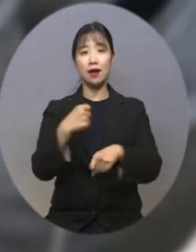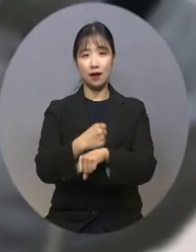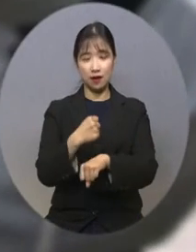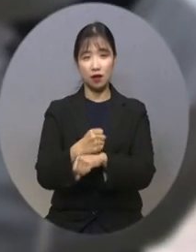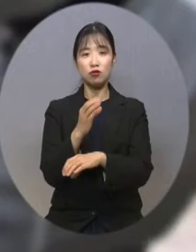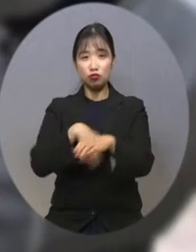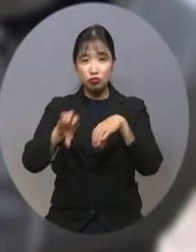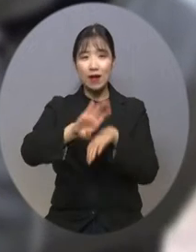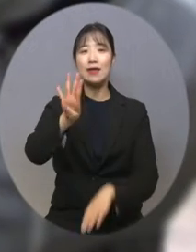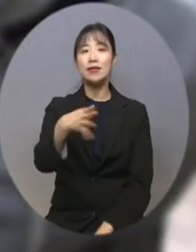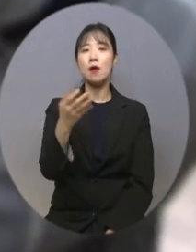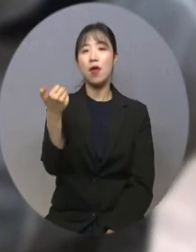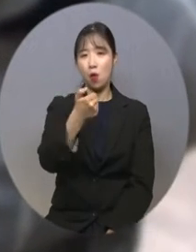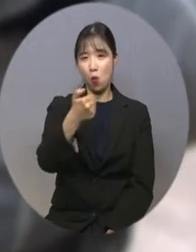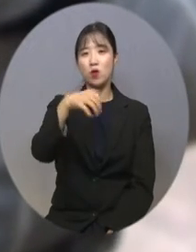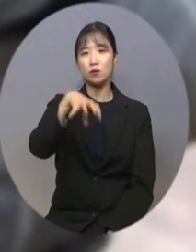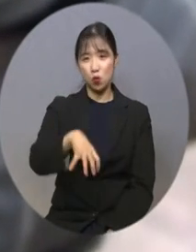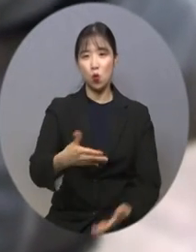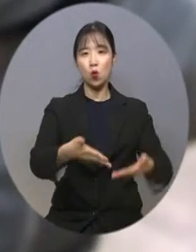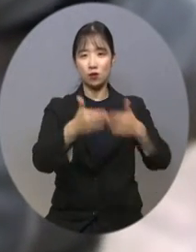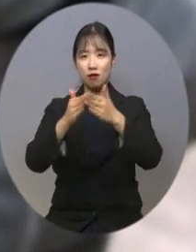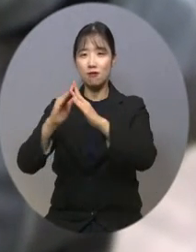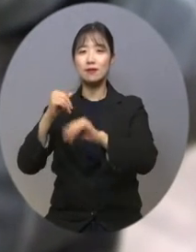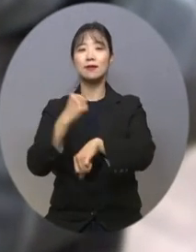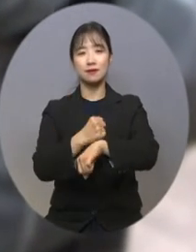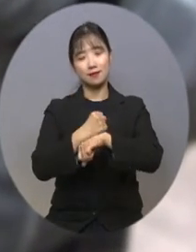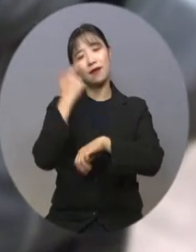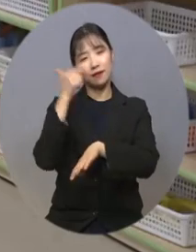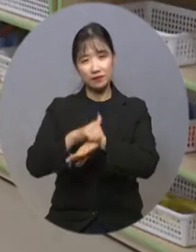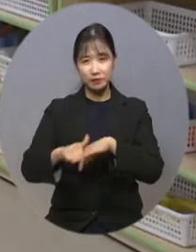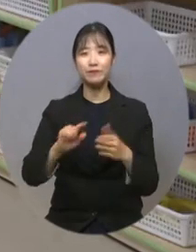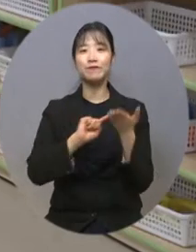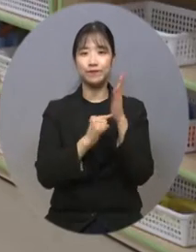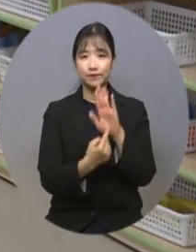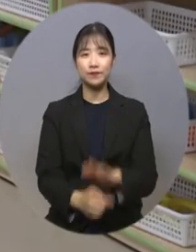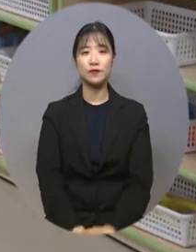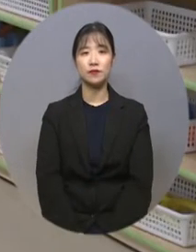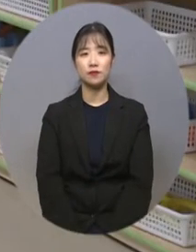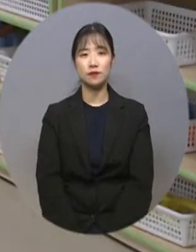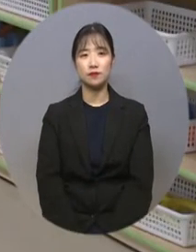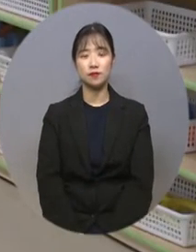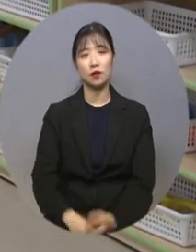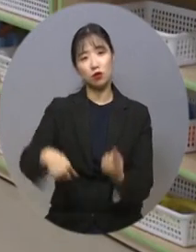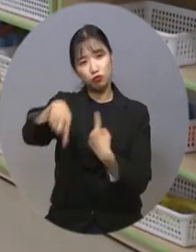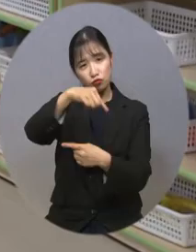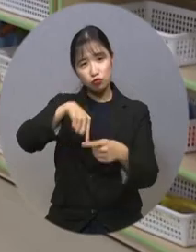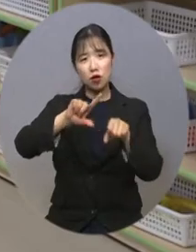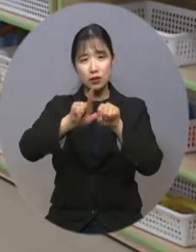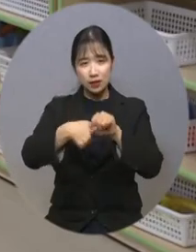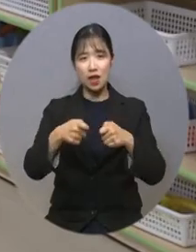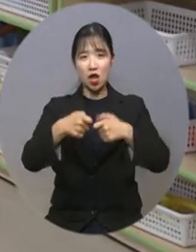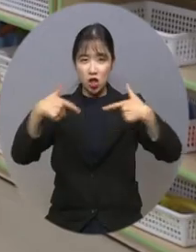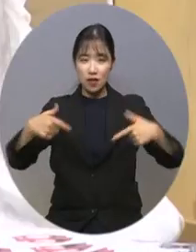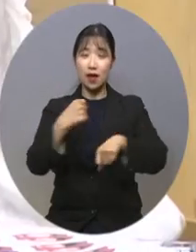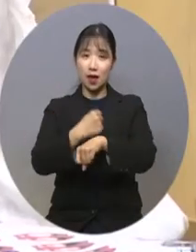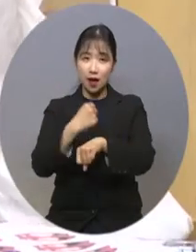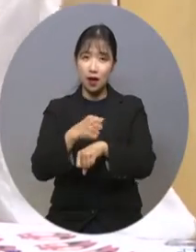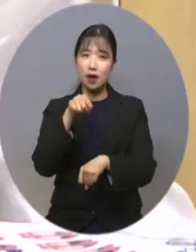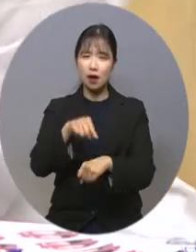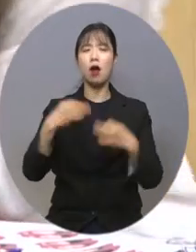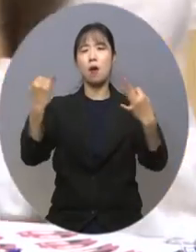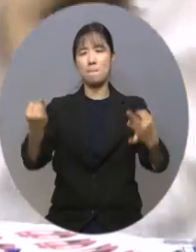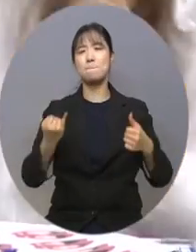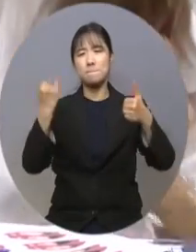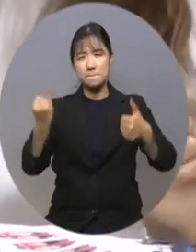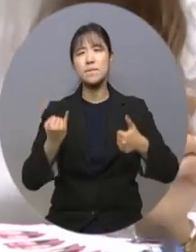추가로 450 곳을 설치할 계획이라고 밝혔습니다 운영시간 연장 시범사업은 맞벌이 가구의